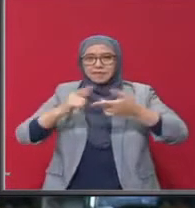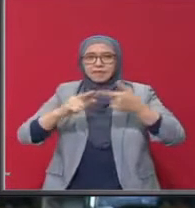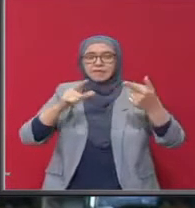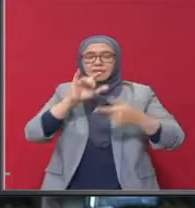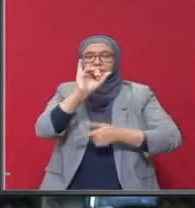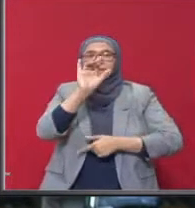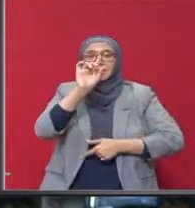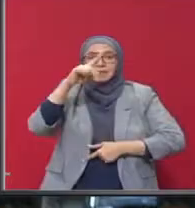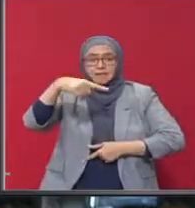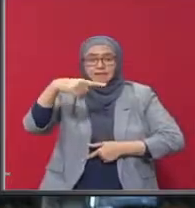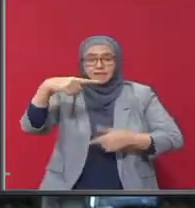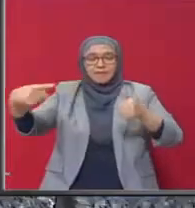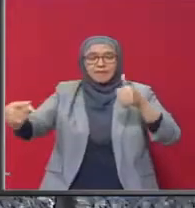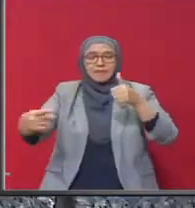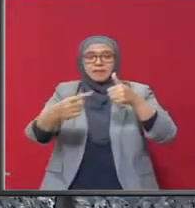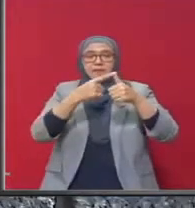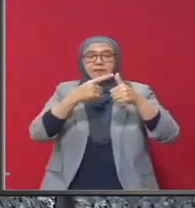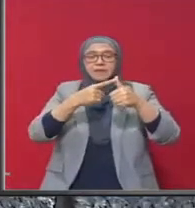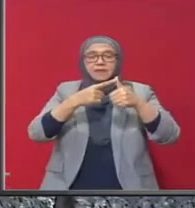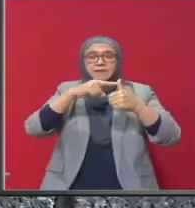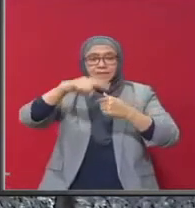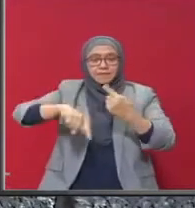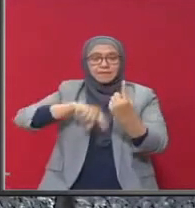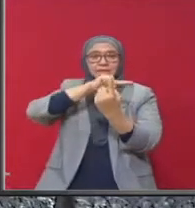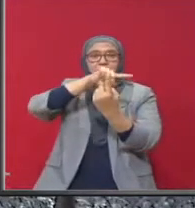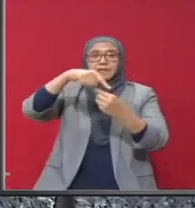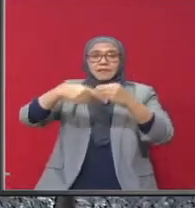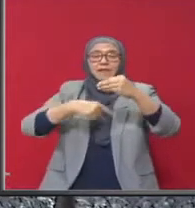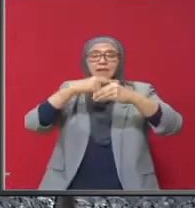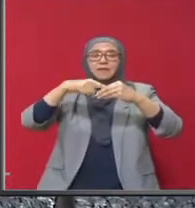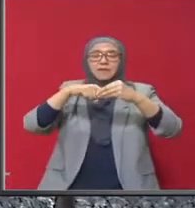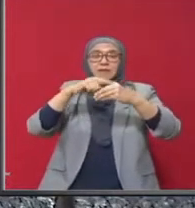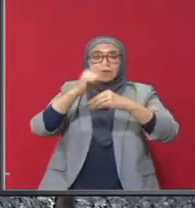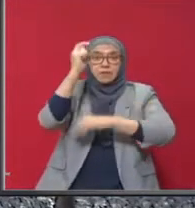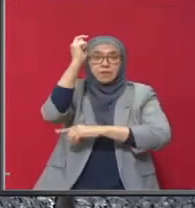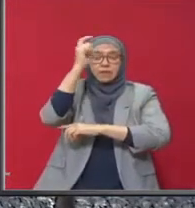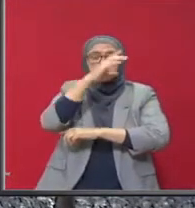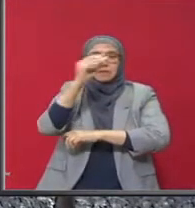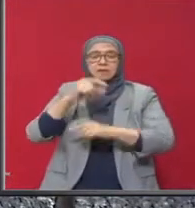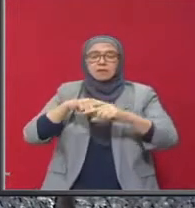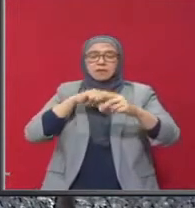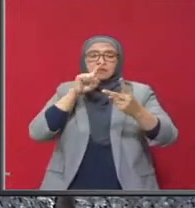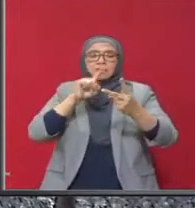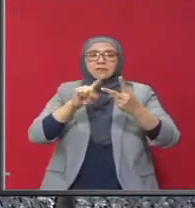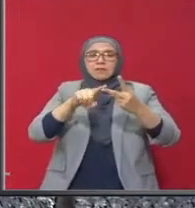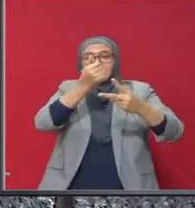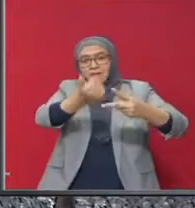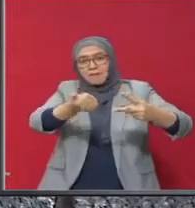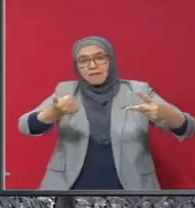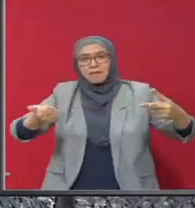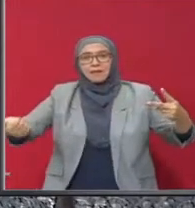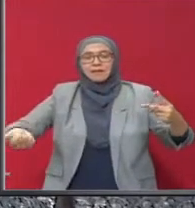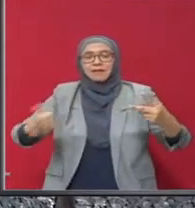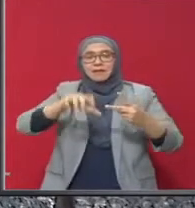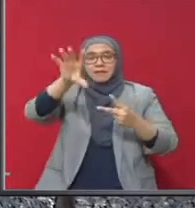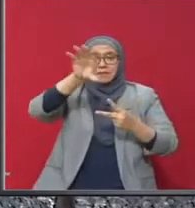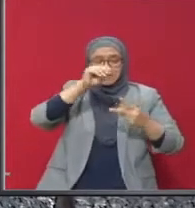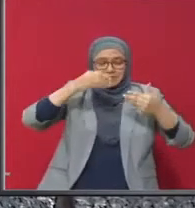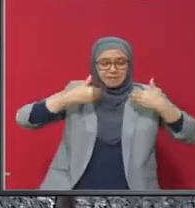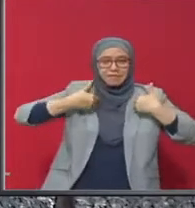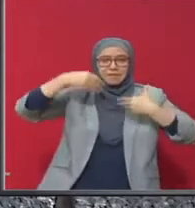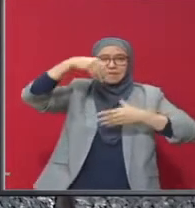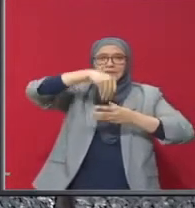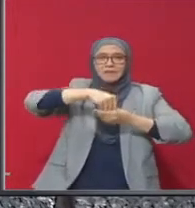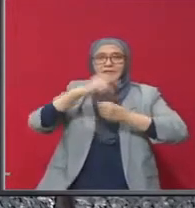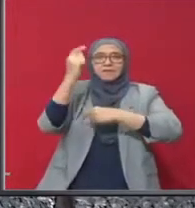pertama ilang soal menaruh dan satu lagi elah alat pemancar yang sedia ada di Manado dalam keadaan